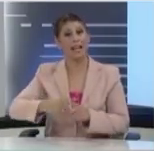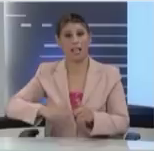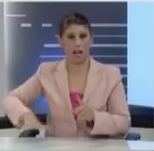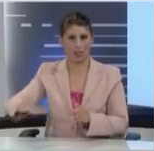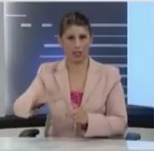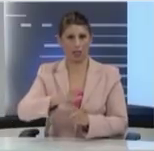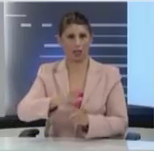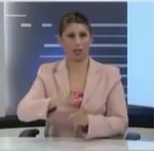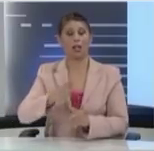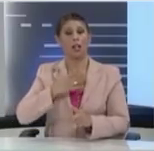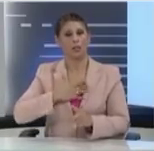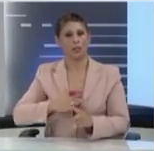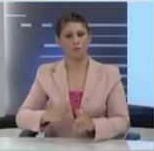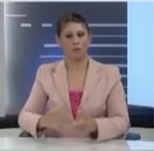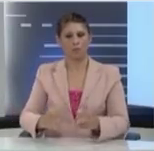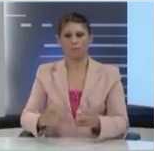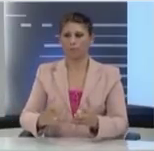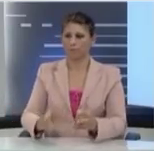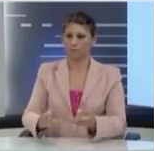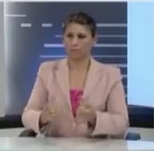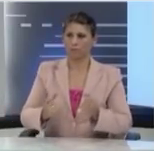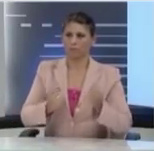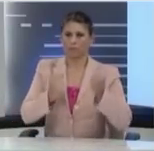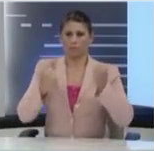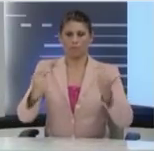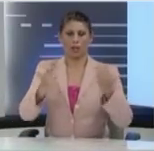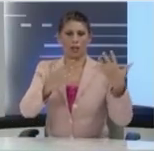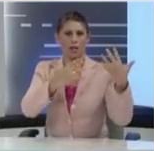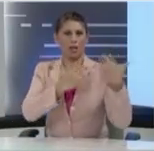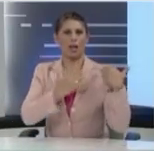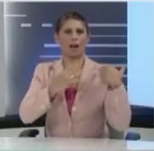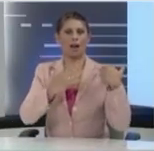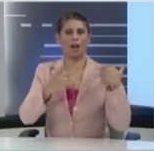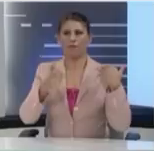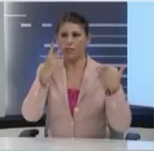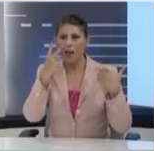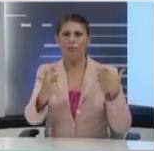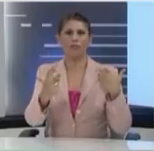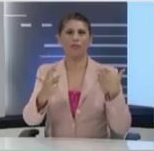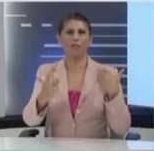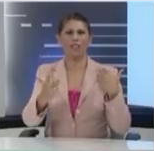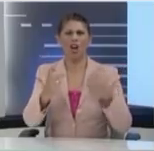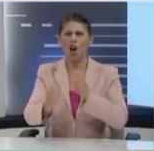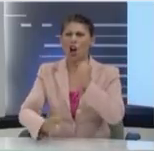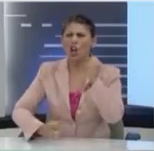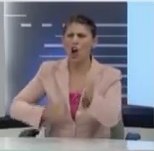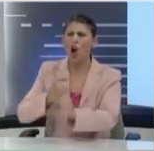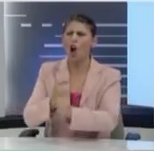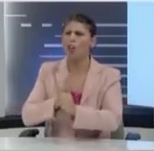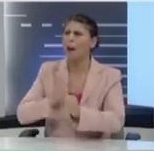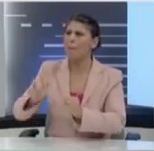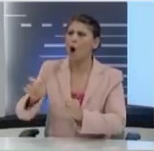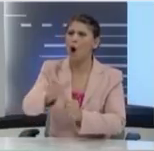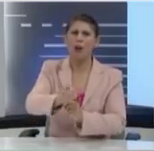μας, να ανακτήσει τη συλλογική δύναμη των ανθρώπων της, οι οποίοι για χρόνια έβαλαν πλάτη πληρώνοντας